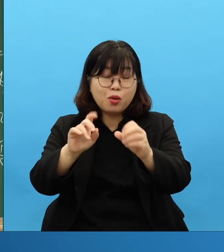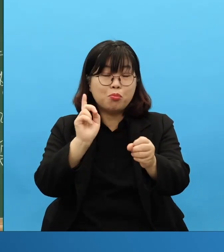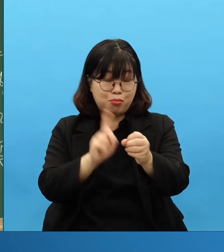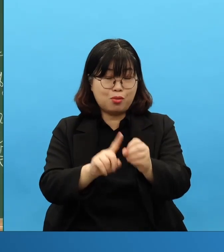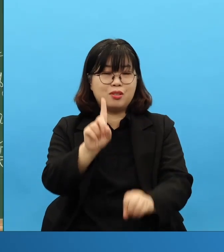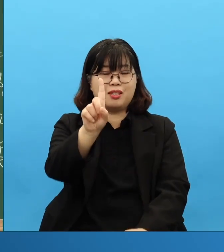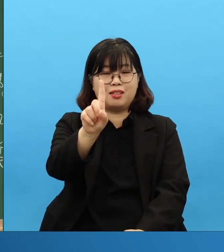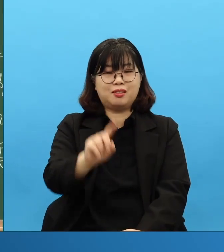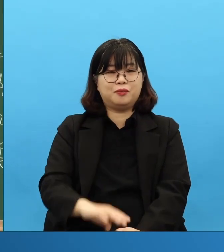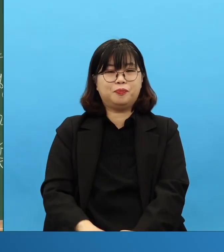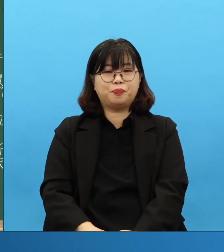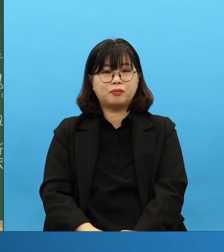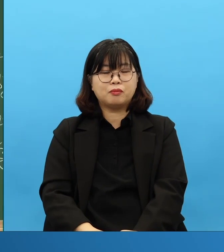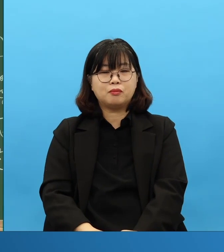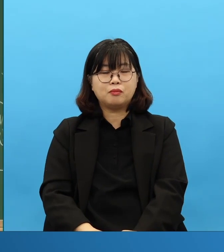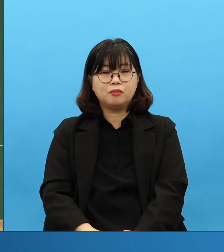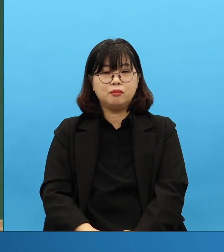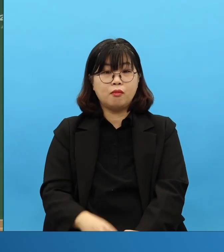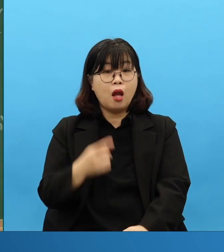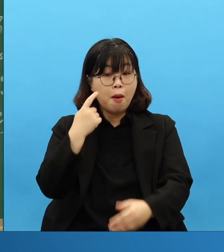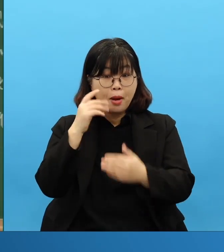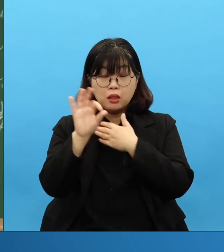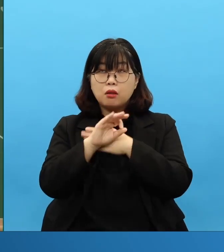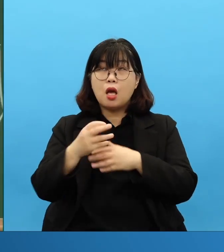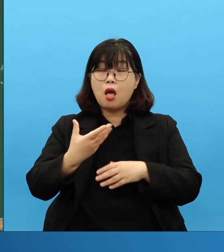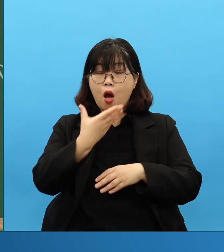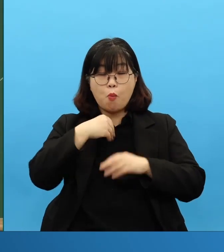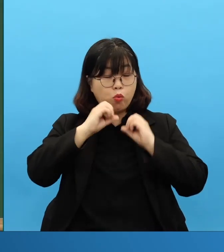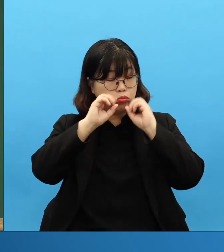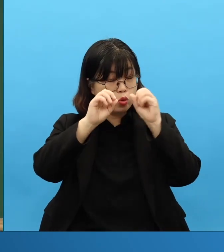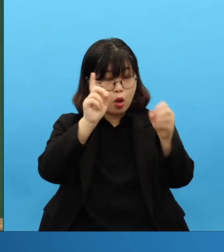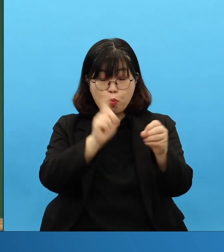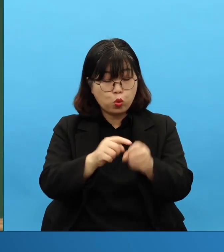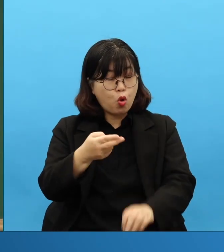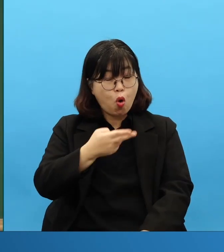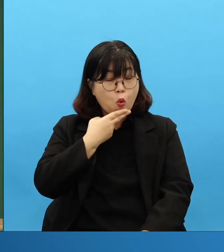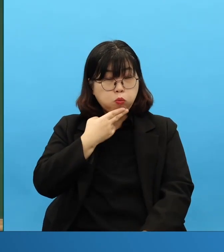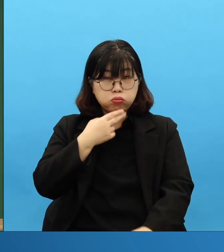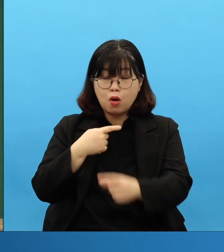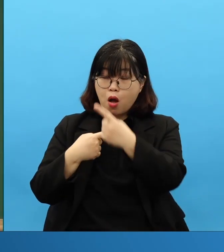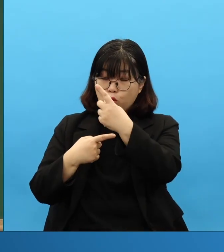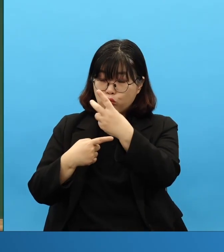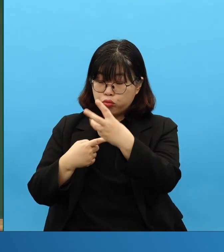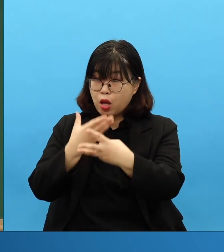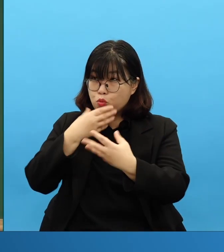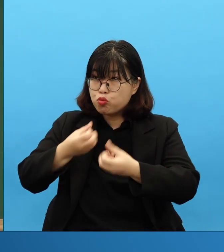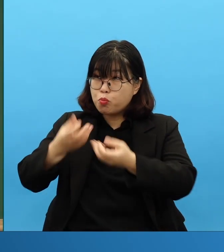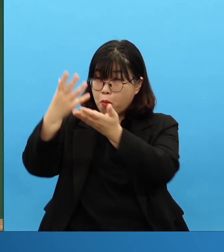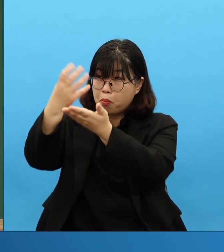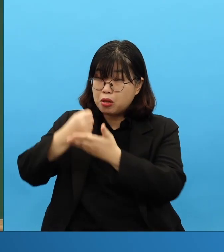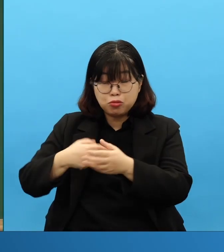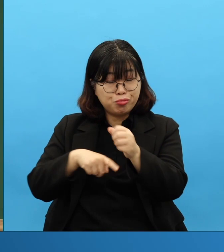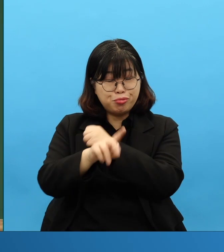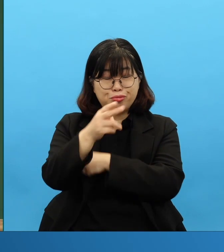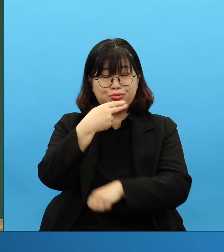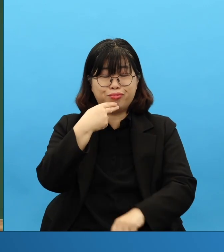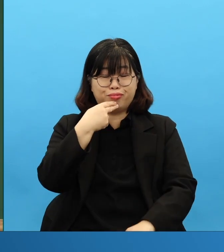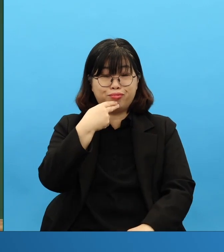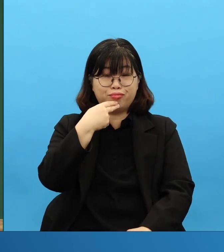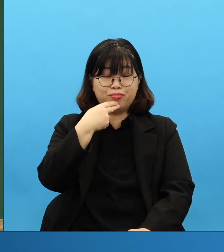내게 없다면 내가 이 축복 받을 이유도 없는 거죠. 세계 선교する 이유가 なければ 私が このような 祝福を 得る 이유すらも